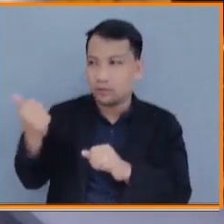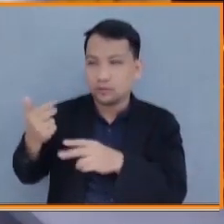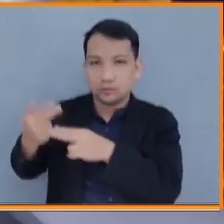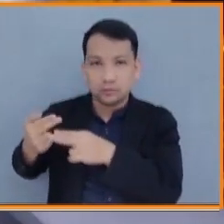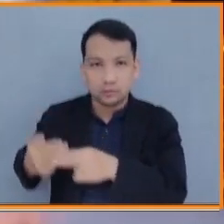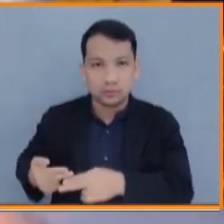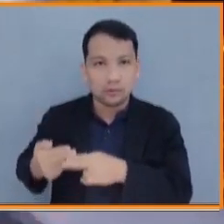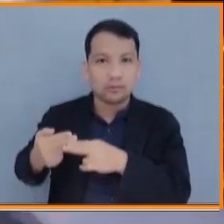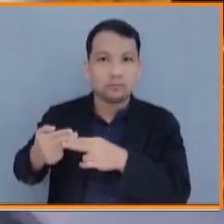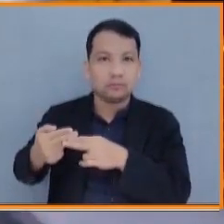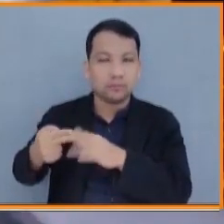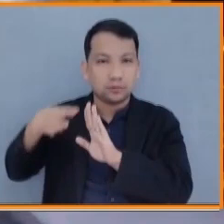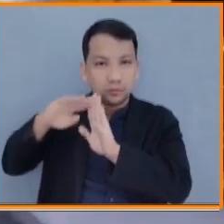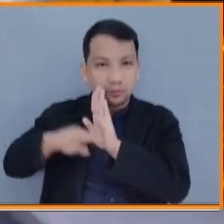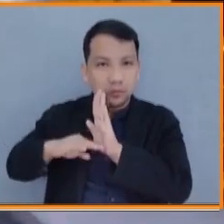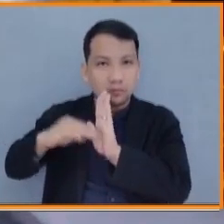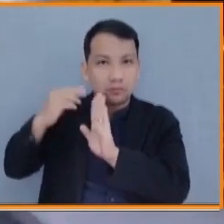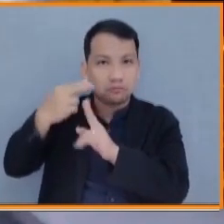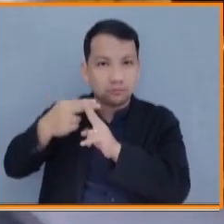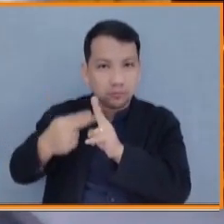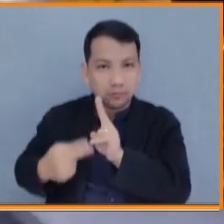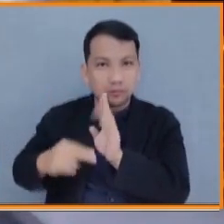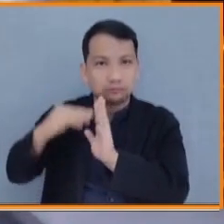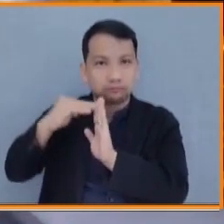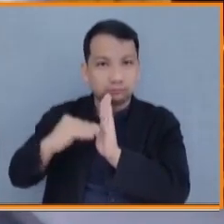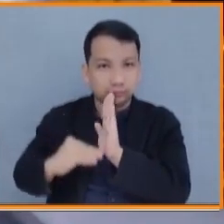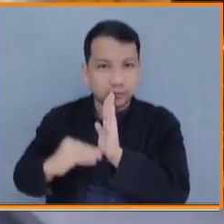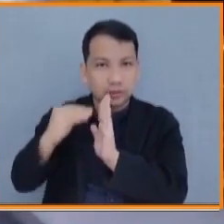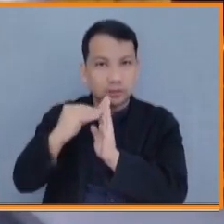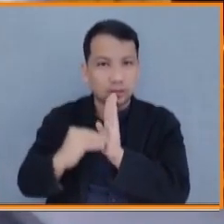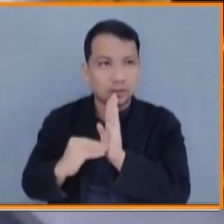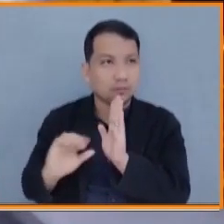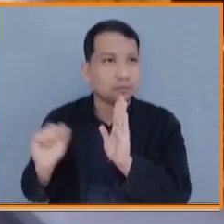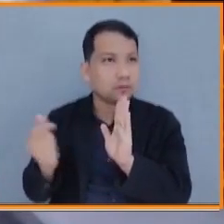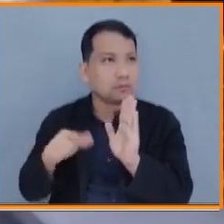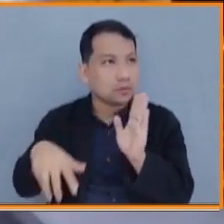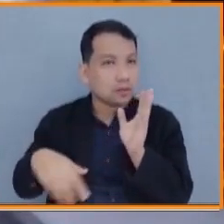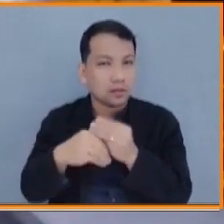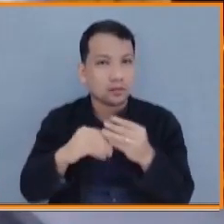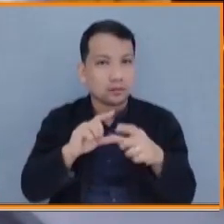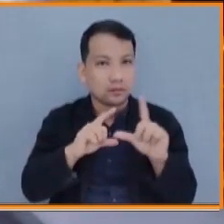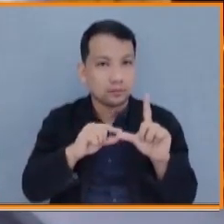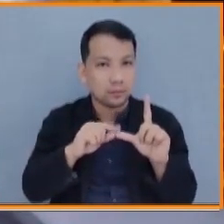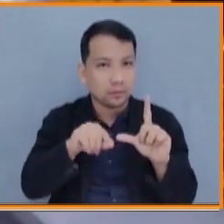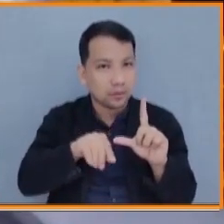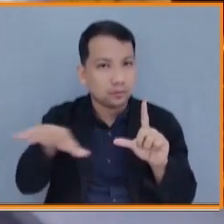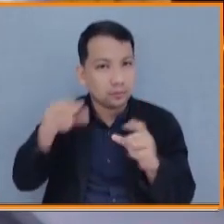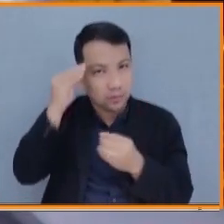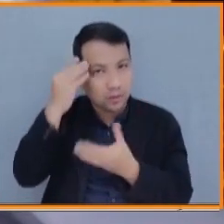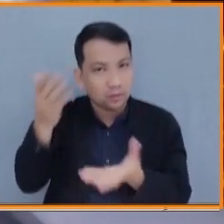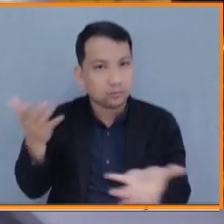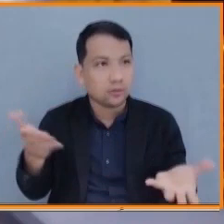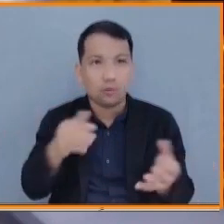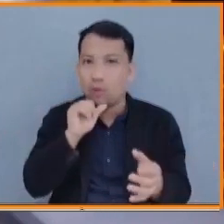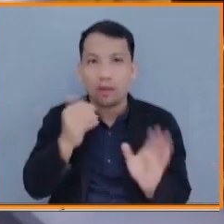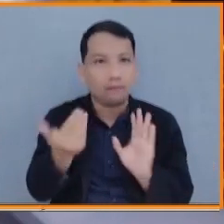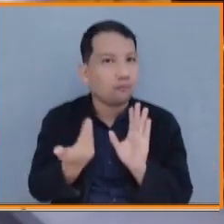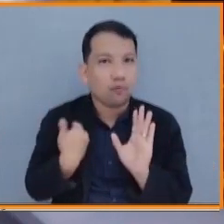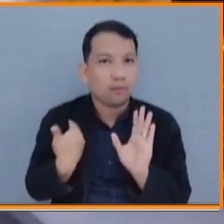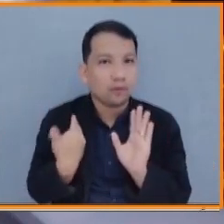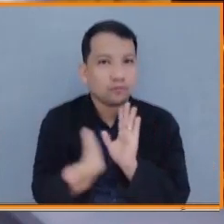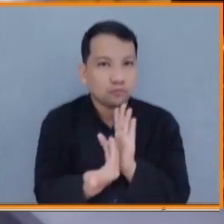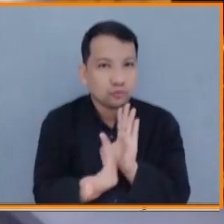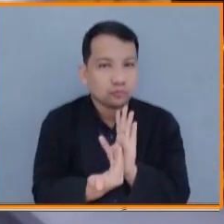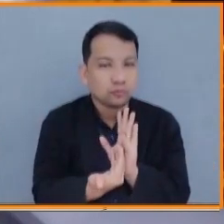or impleaded and involved in that particular leakage alleg leakage so maging